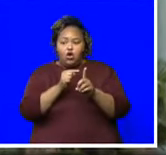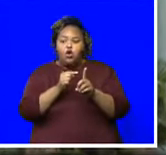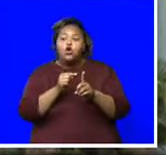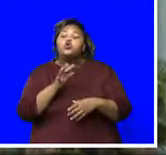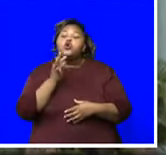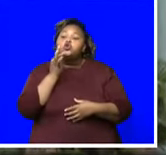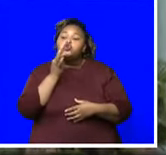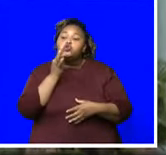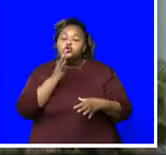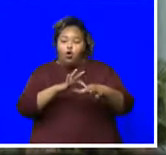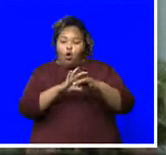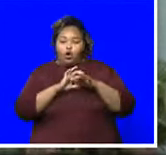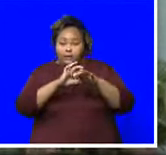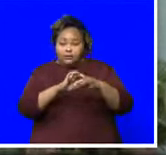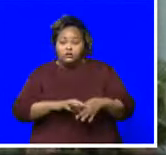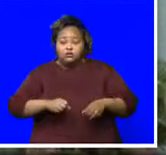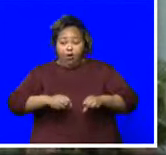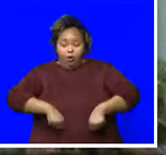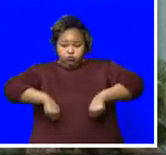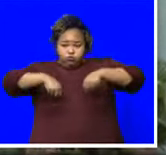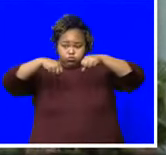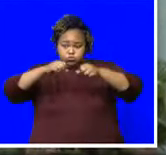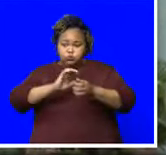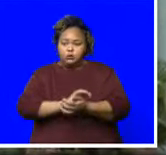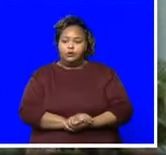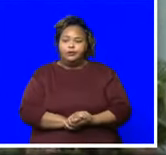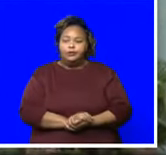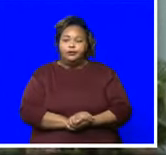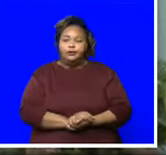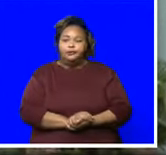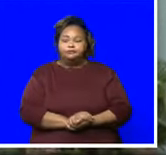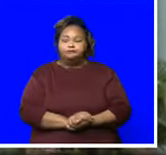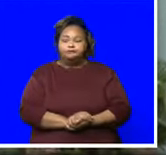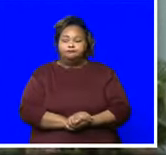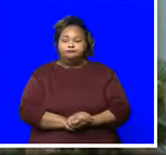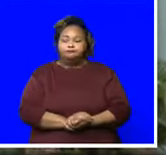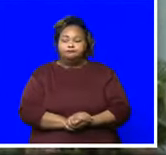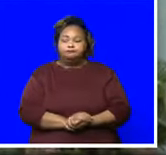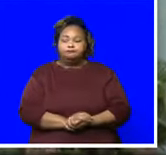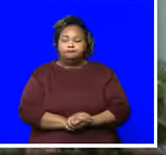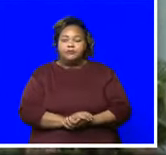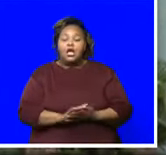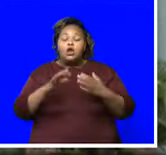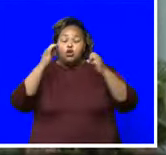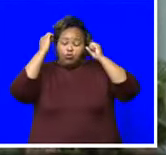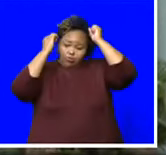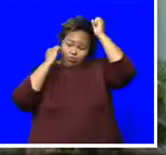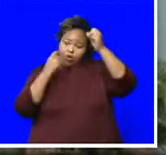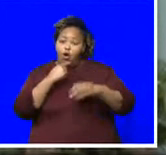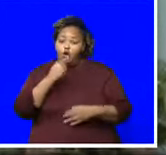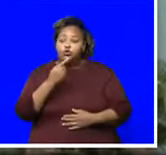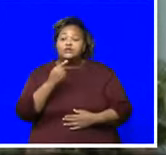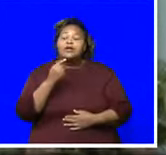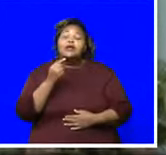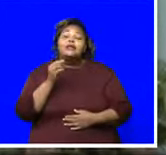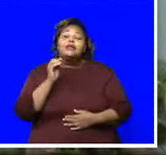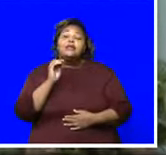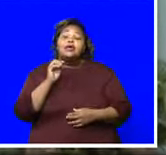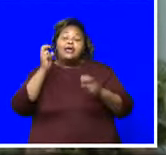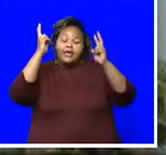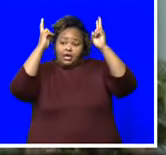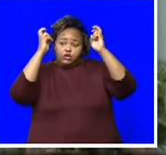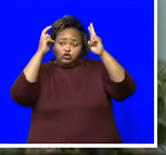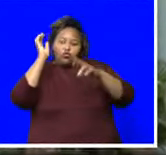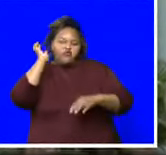ukuthi lo mbutho uneleke kuva lendzaba wagijima ngalamakhulu emagonzo wabeka ke libanda lelitawuphenya ukuthi ingabe